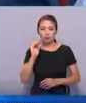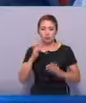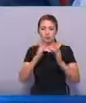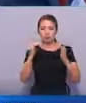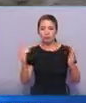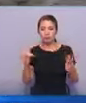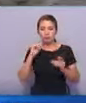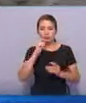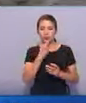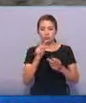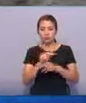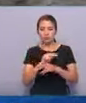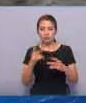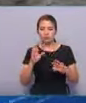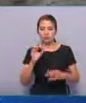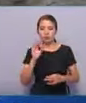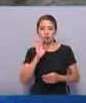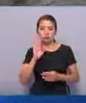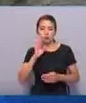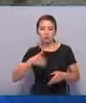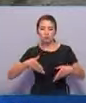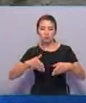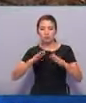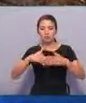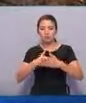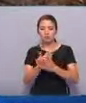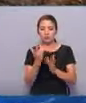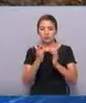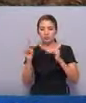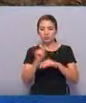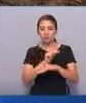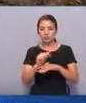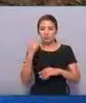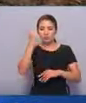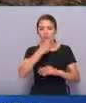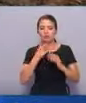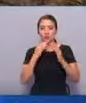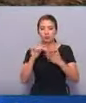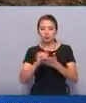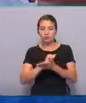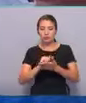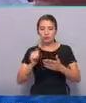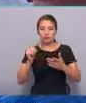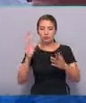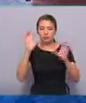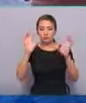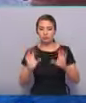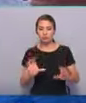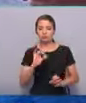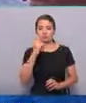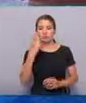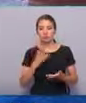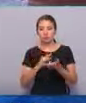көпірге күрделі жөндеу жүргізу, Бадам өзенінің үстімен өтетін жаңа көпірдің құрылысы, жеке тұрғын үйлердің құжаттарын заңдастыру мен